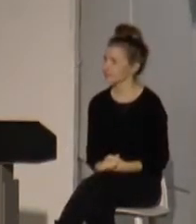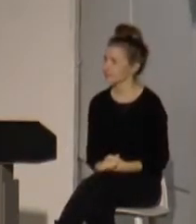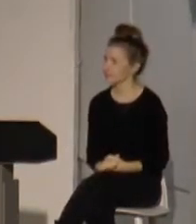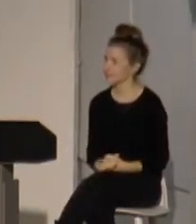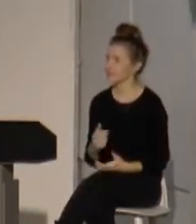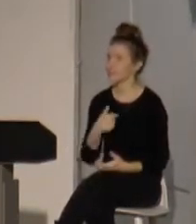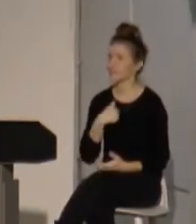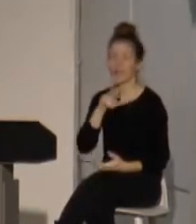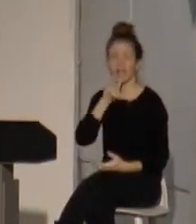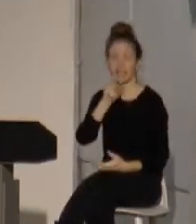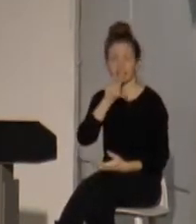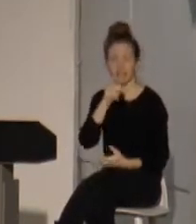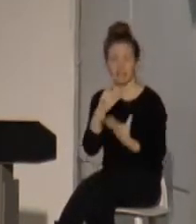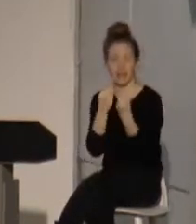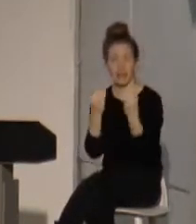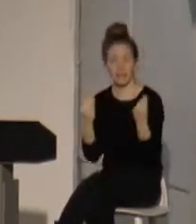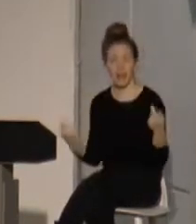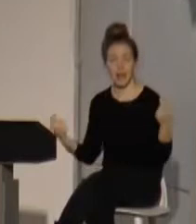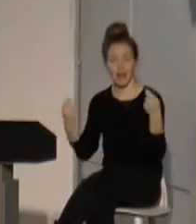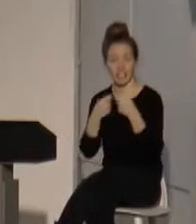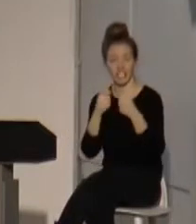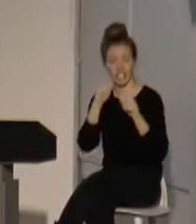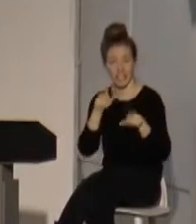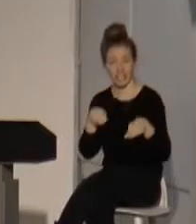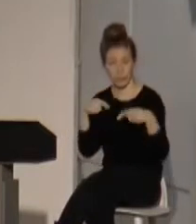אני אדבר הרבה על ההקשר התרבותי